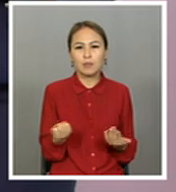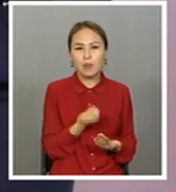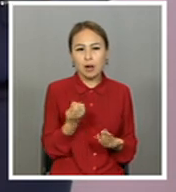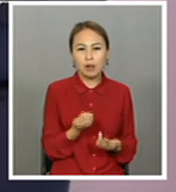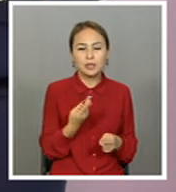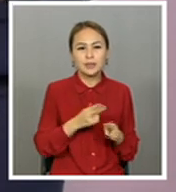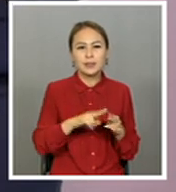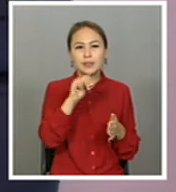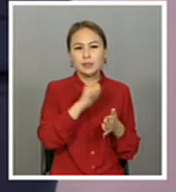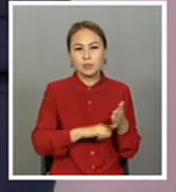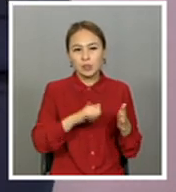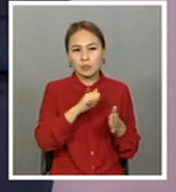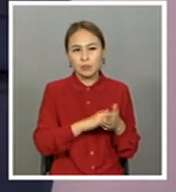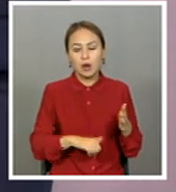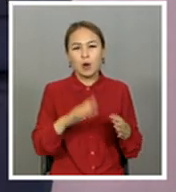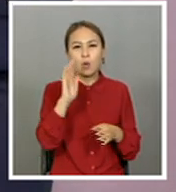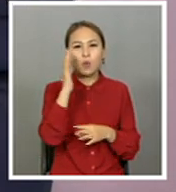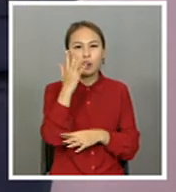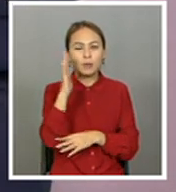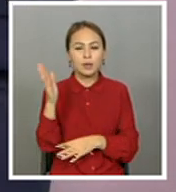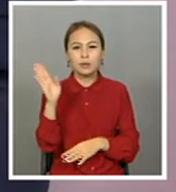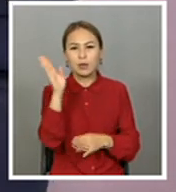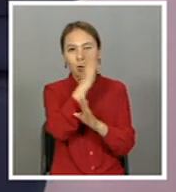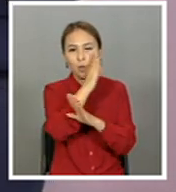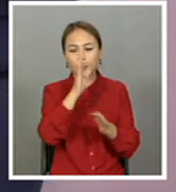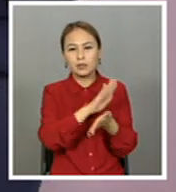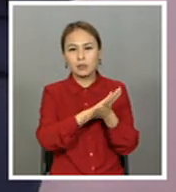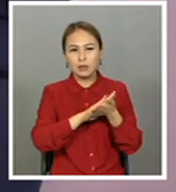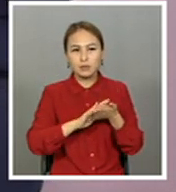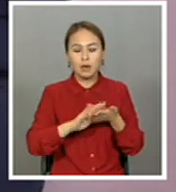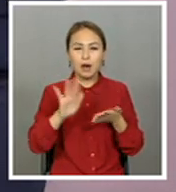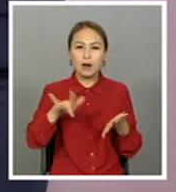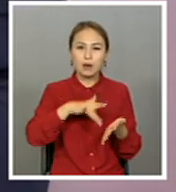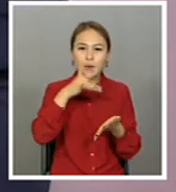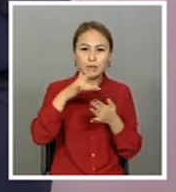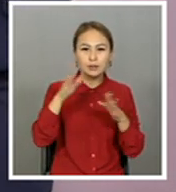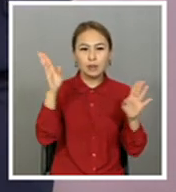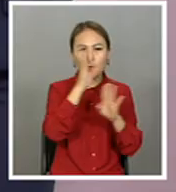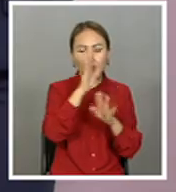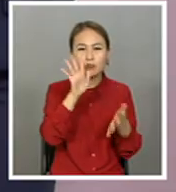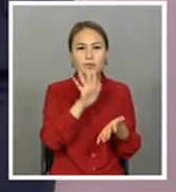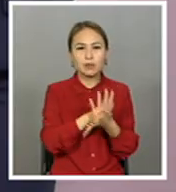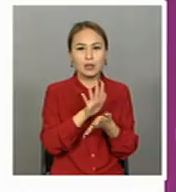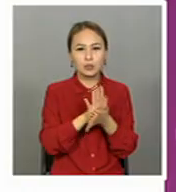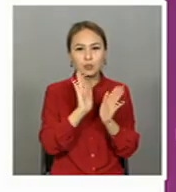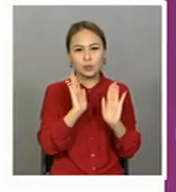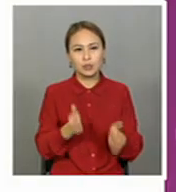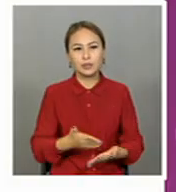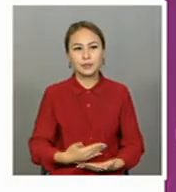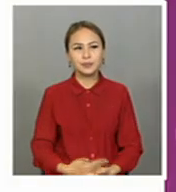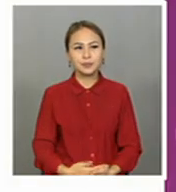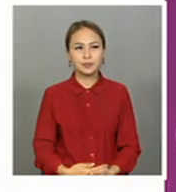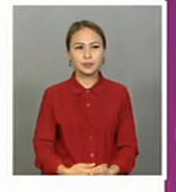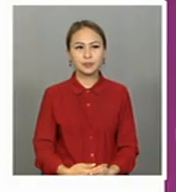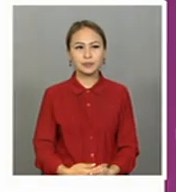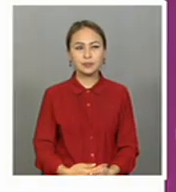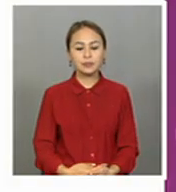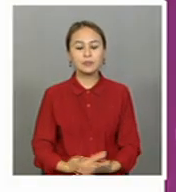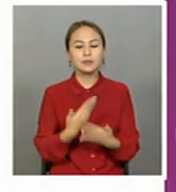Себебі, орманның ауасы таза, ал қаланың ауасы лас болып келеді.